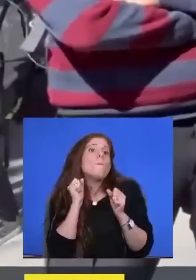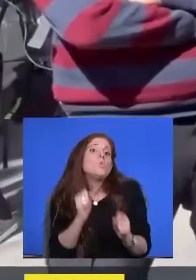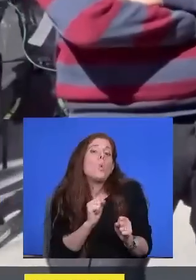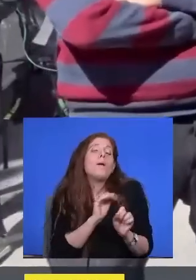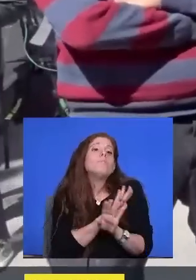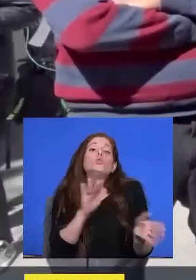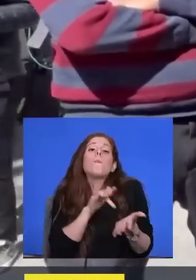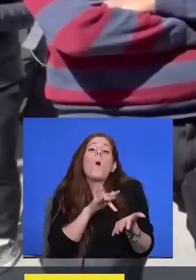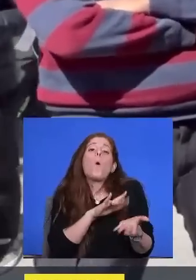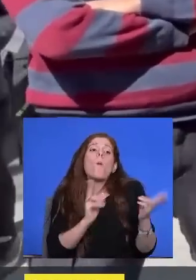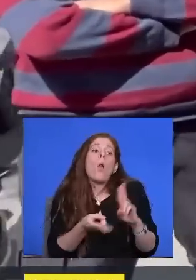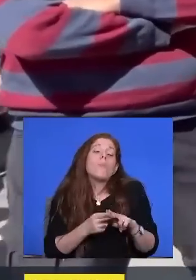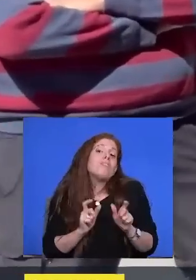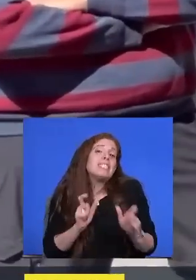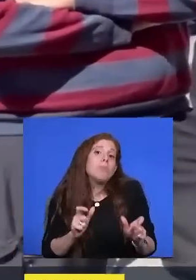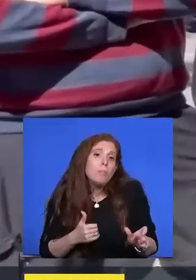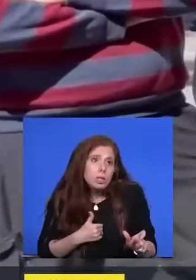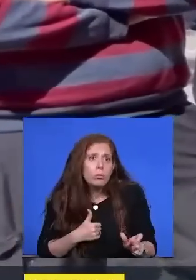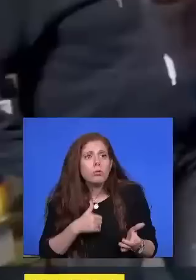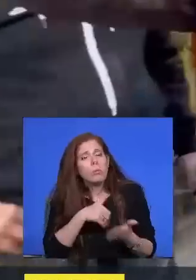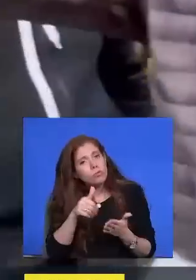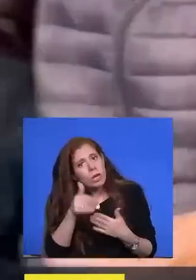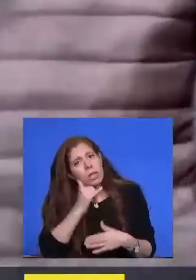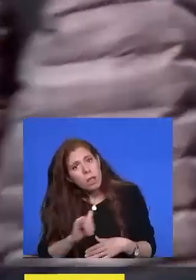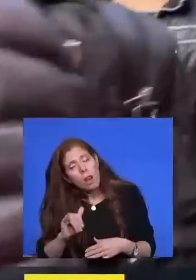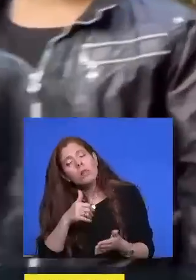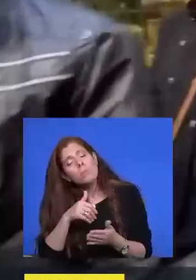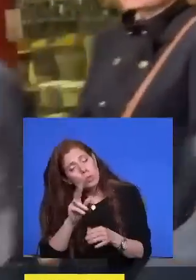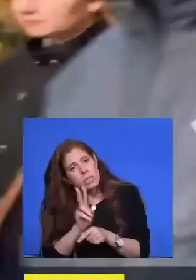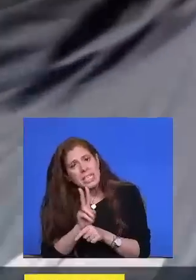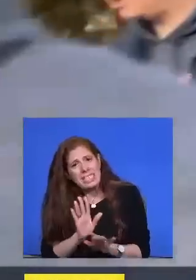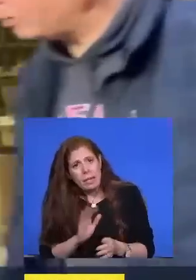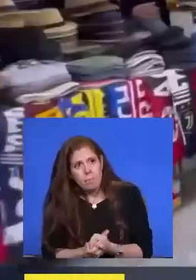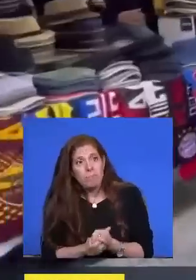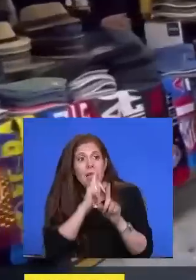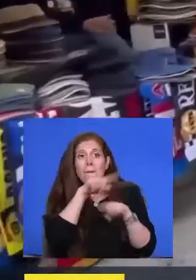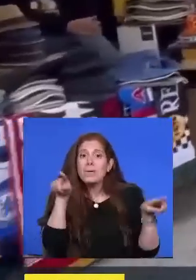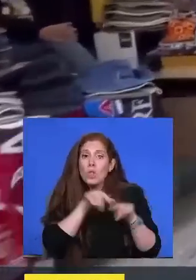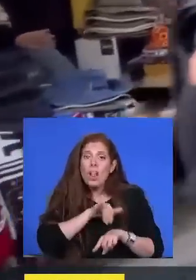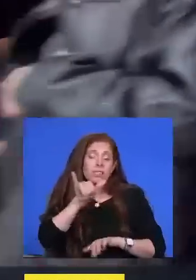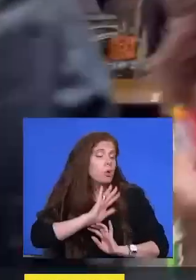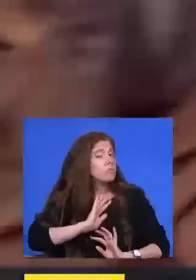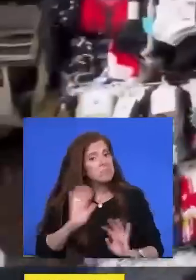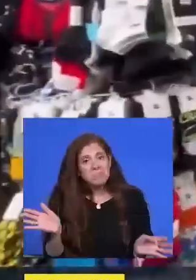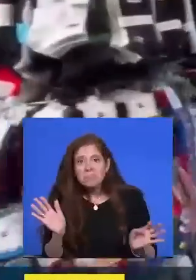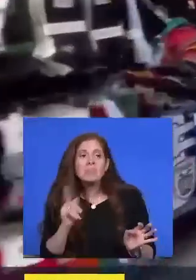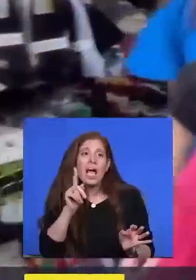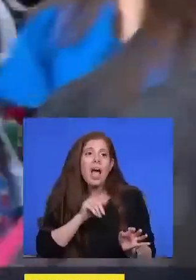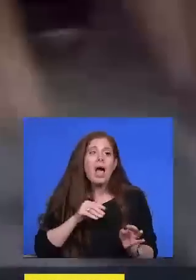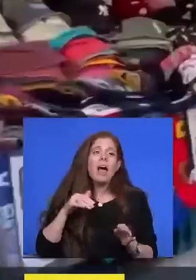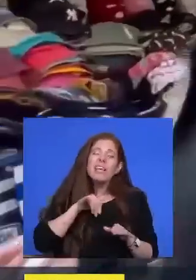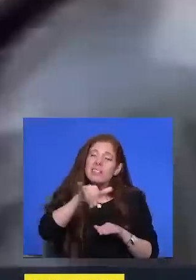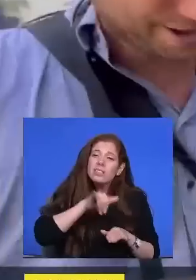לא מונע מאיתנו מלהמשיך לטייל, אנחנו נהיה קצת יותר זהירים. ביטולי טיסות לא נרשמו, המטוסים הבוקר לכיוון הזה היו